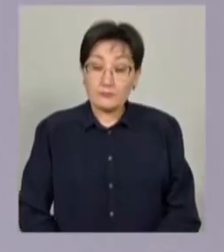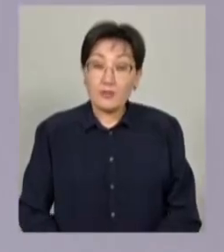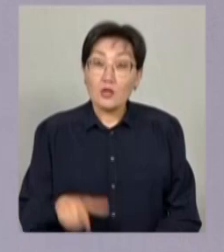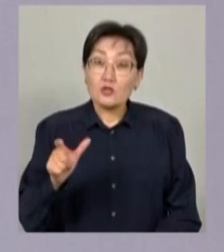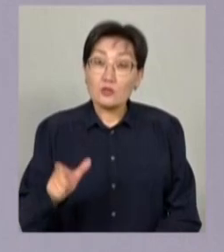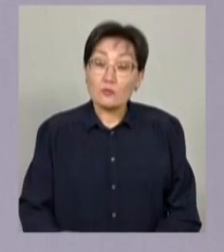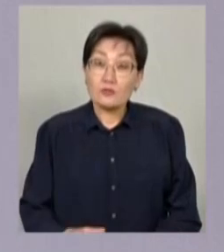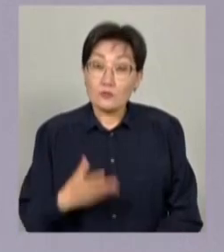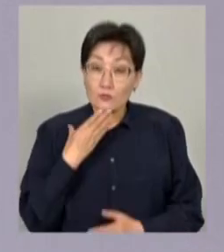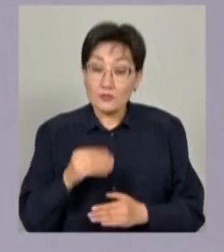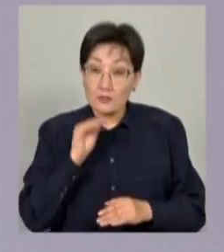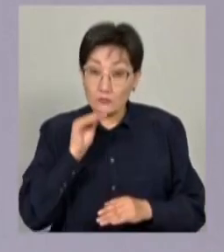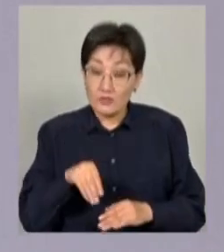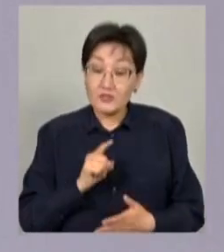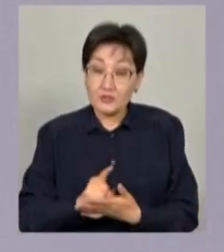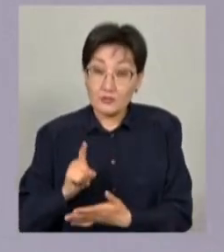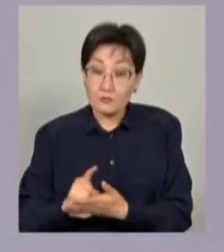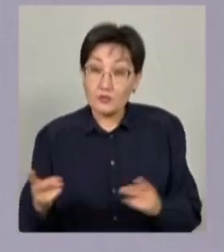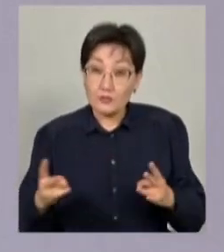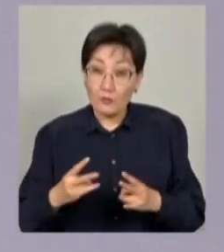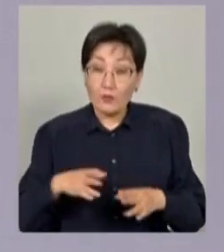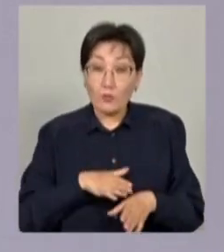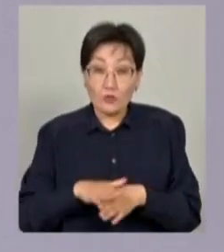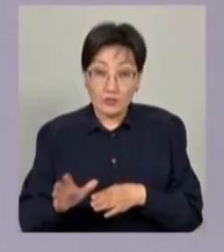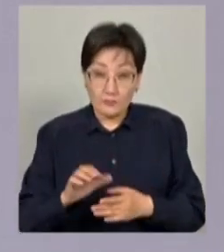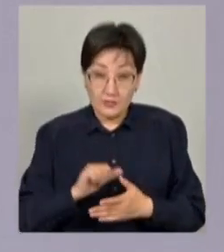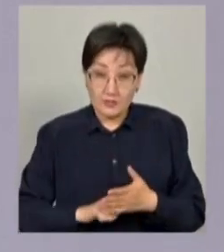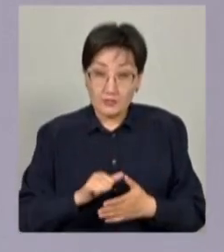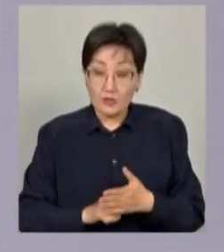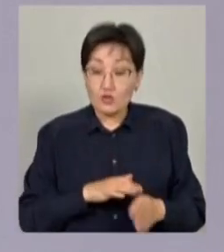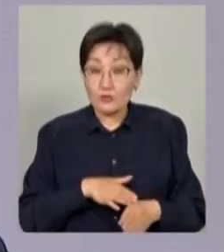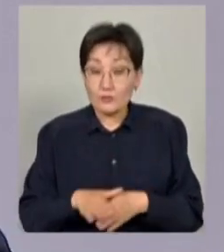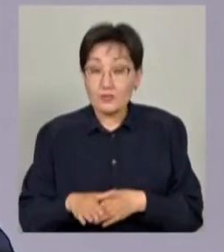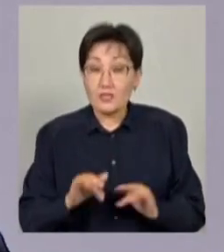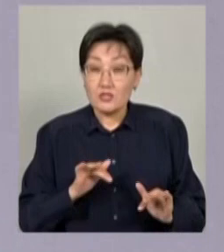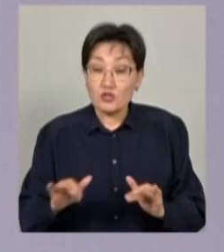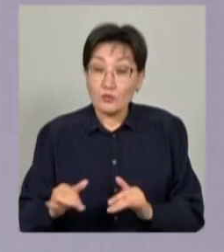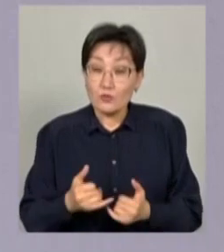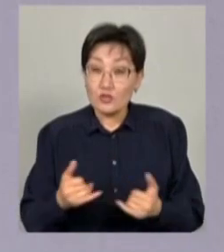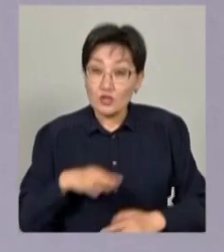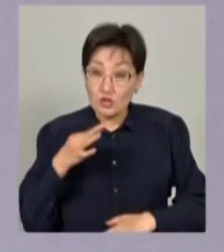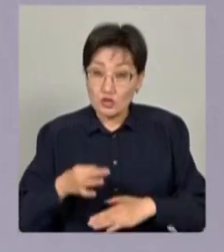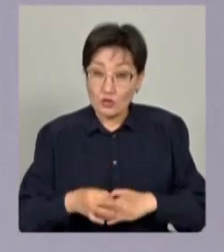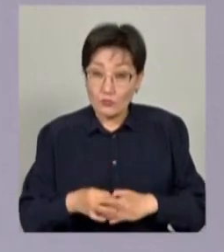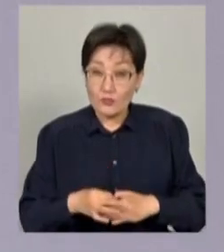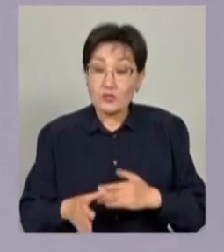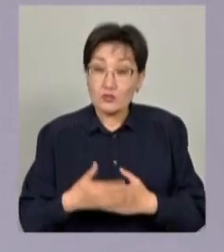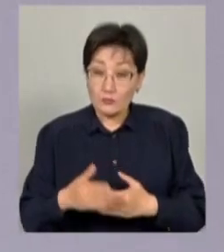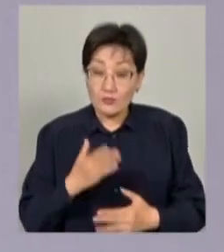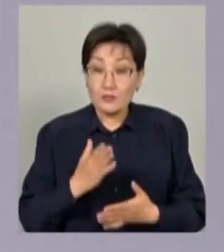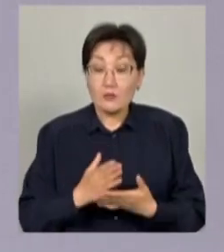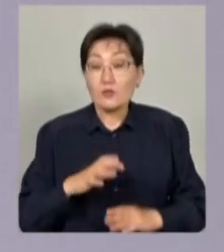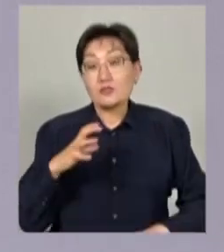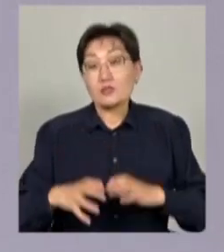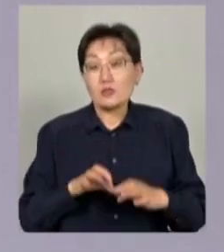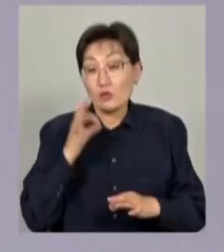Adamın özünün kəsbi mindetin tiyisinşi orındamağı saldarına jasalgan is hareket üçün jawapkerşilik közdelgen.